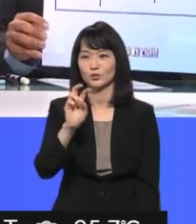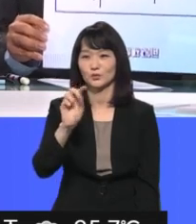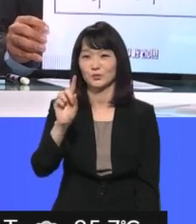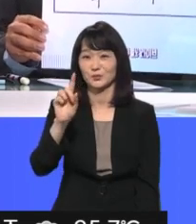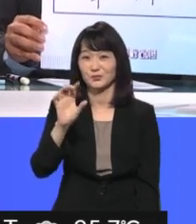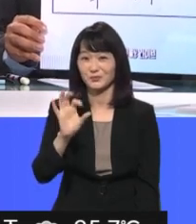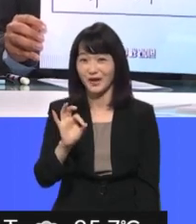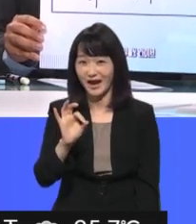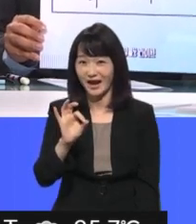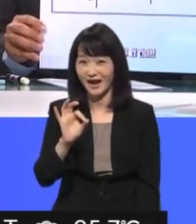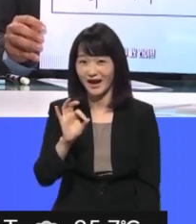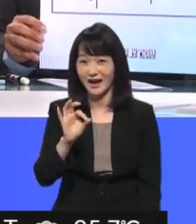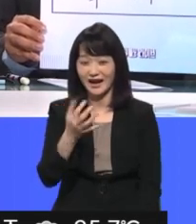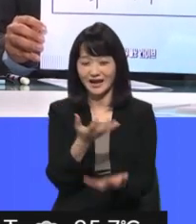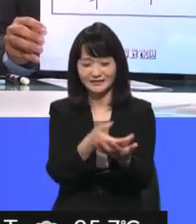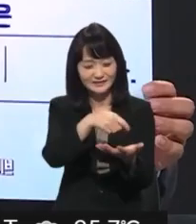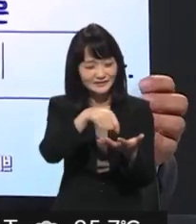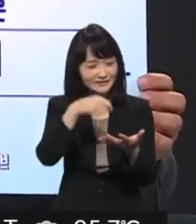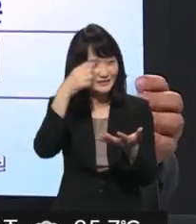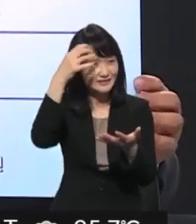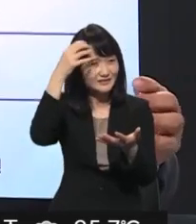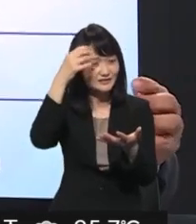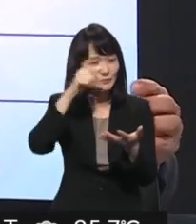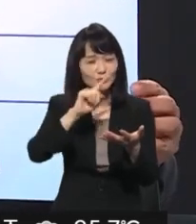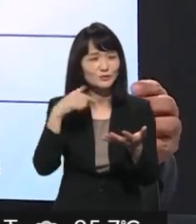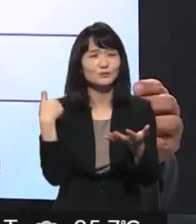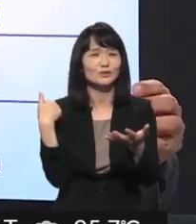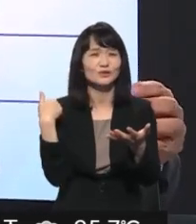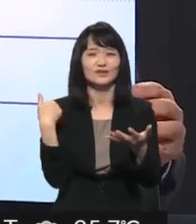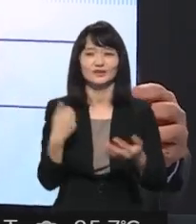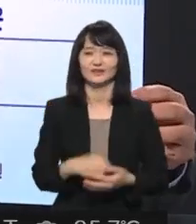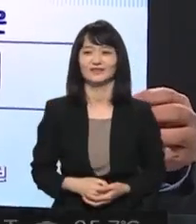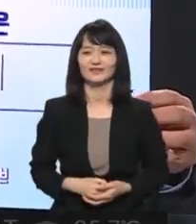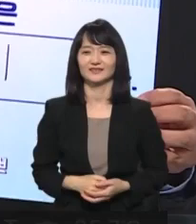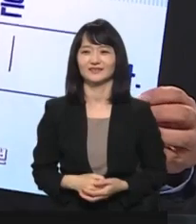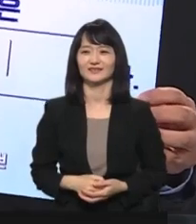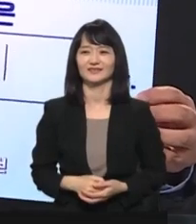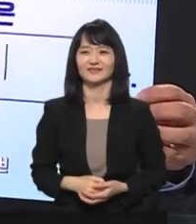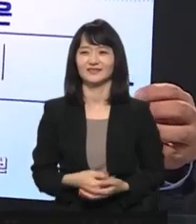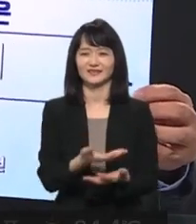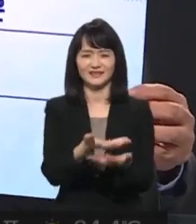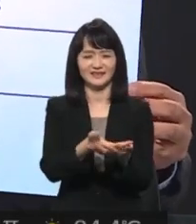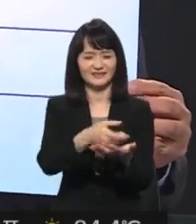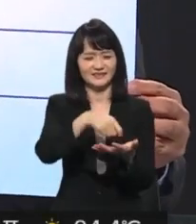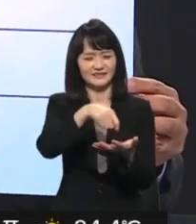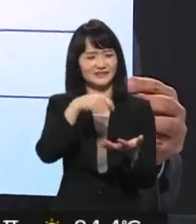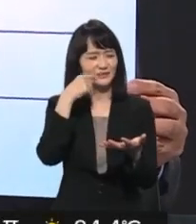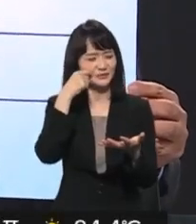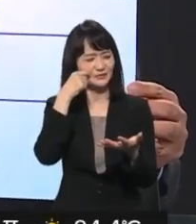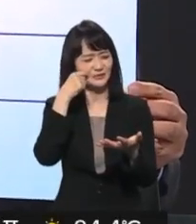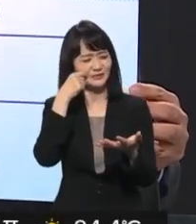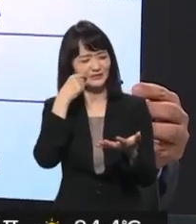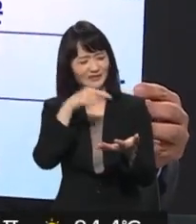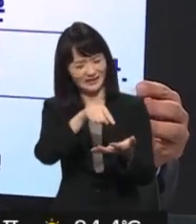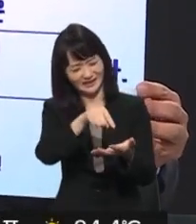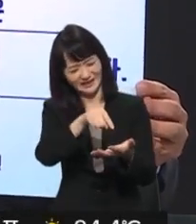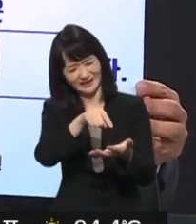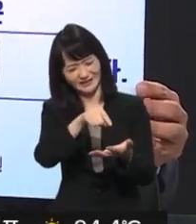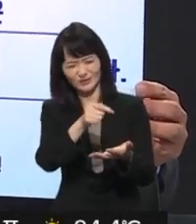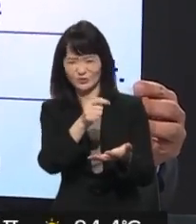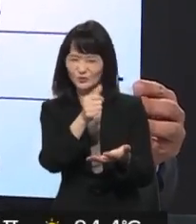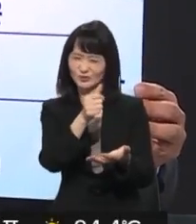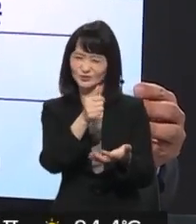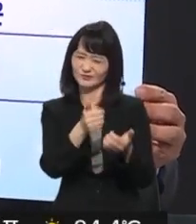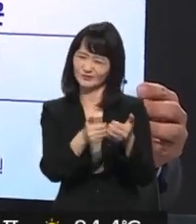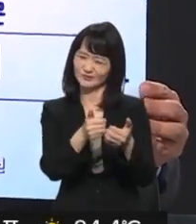하라 라는 생각을 했습니다 동 망 쉬운데 도착하자 했겠어요 알게 하는 다모 쓰시는 것도 좀 흐리네요 아 으 아 아 아